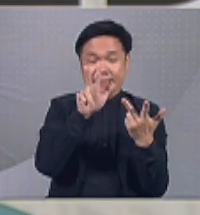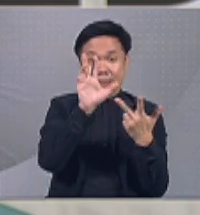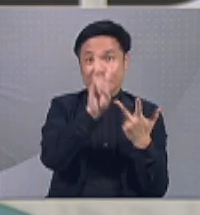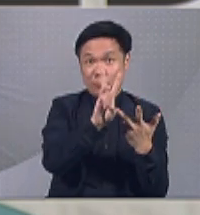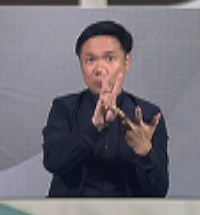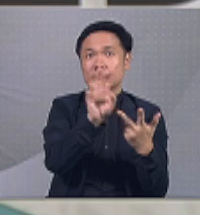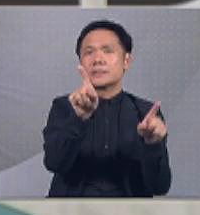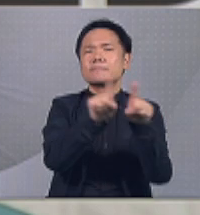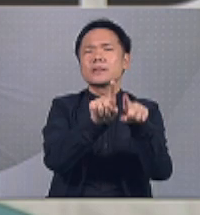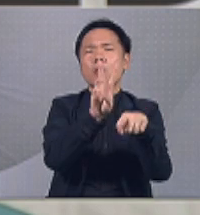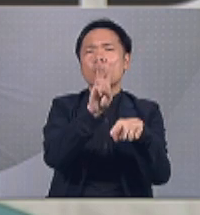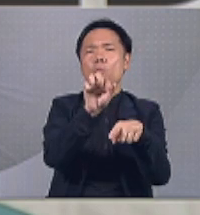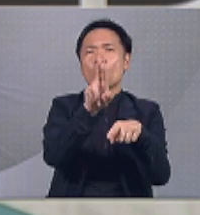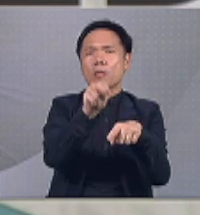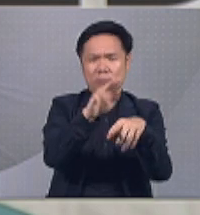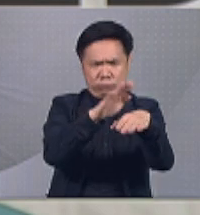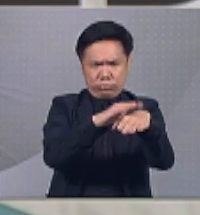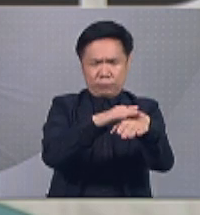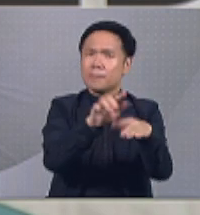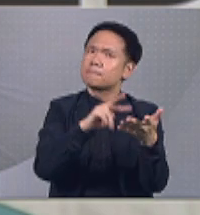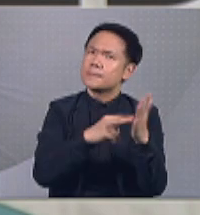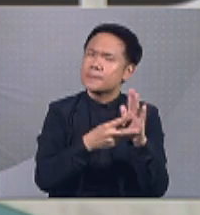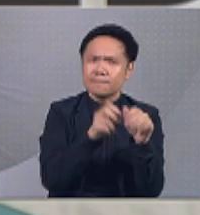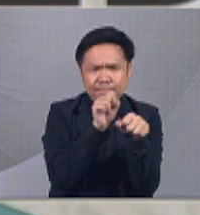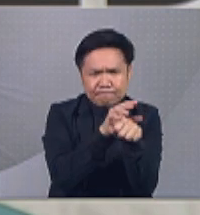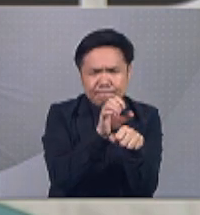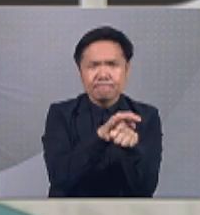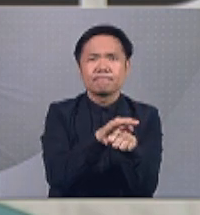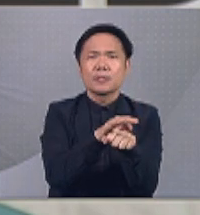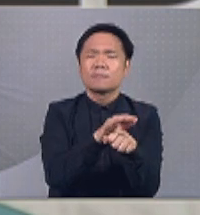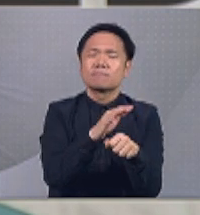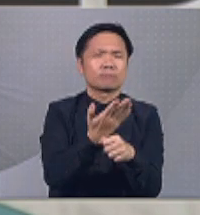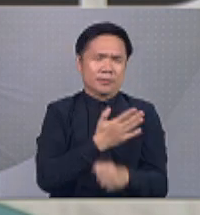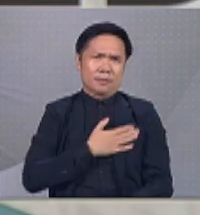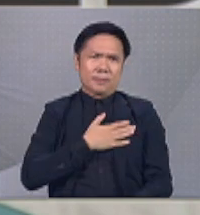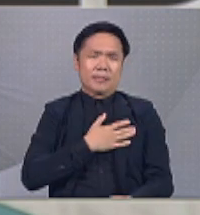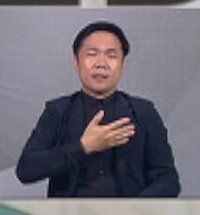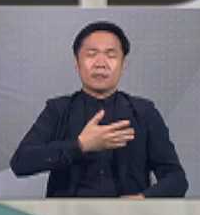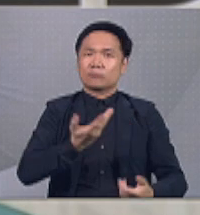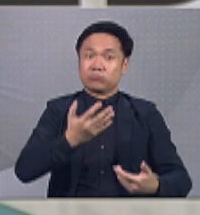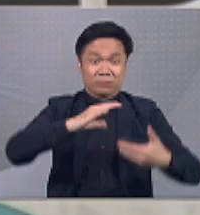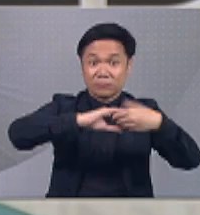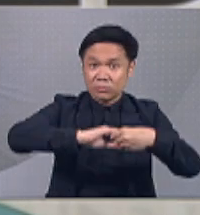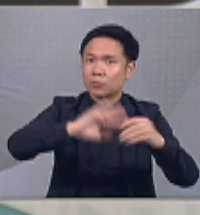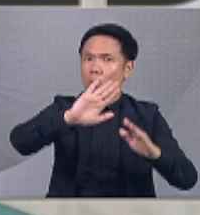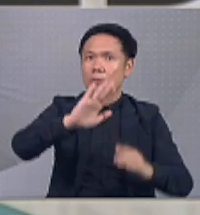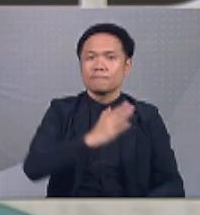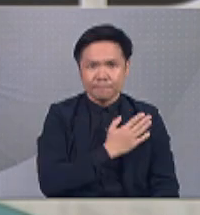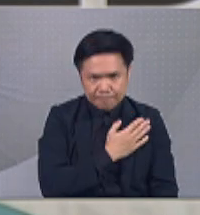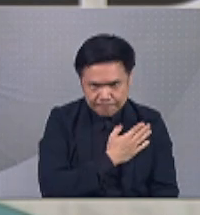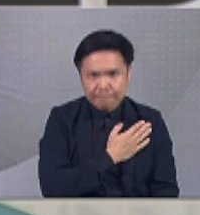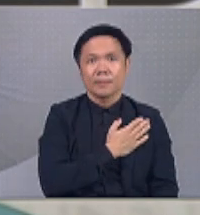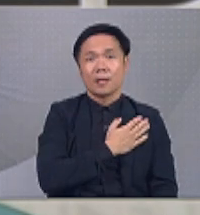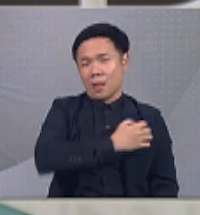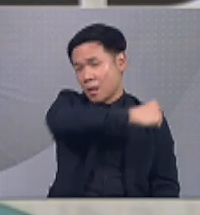Kesehatan yang lebih berkonsep peringatan yaitu elak bersalaman dan bersentuhan amalkan etika batuk